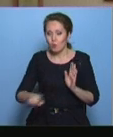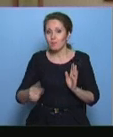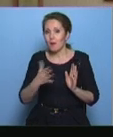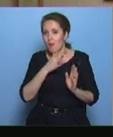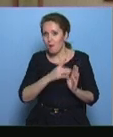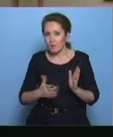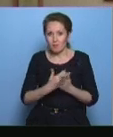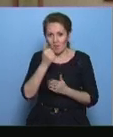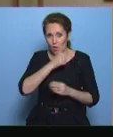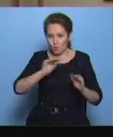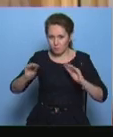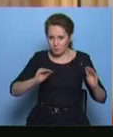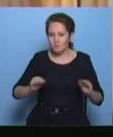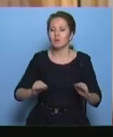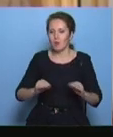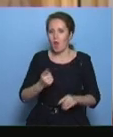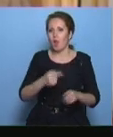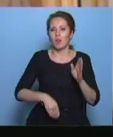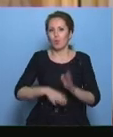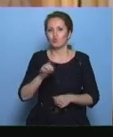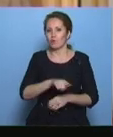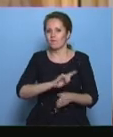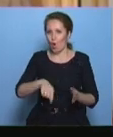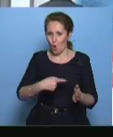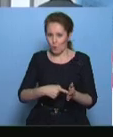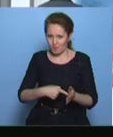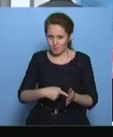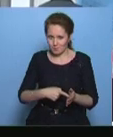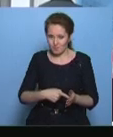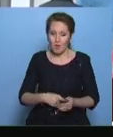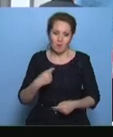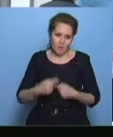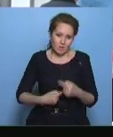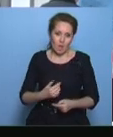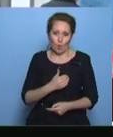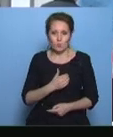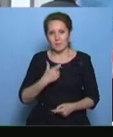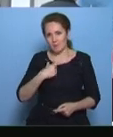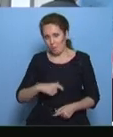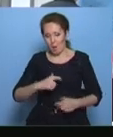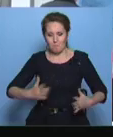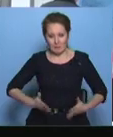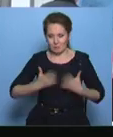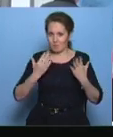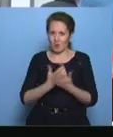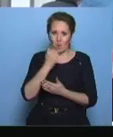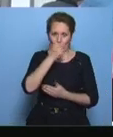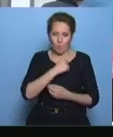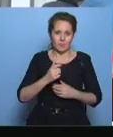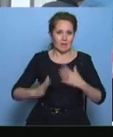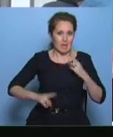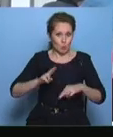оформление брандмейстеров признают одним из лучших в городе. Всегда хочется и себе поднять новогоднее настроение, и тем более